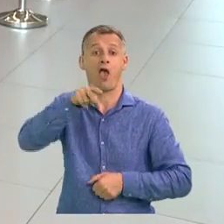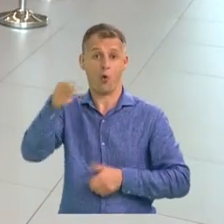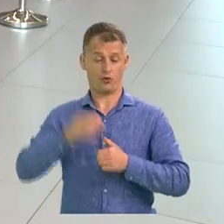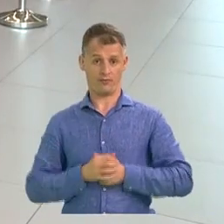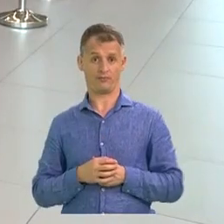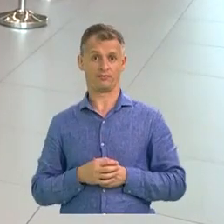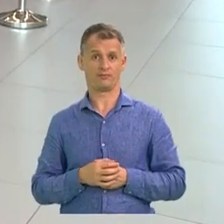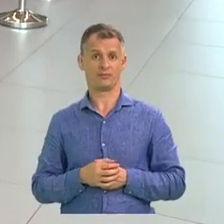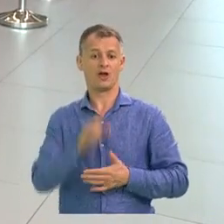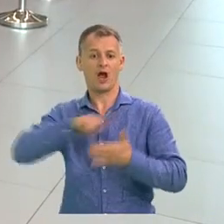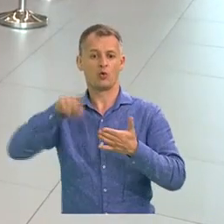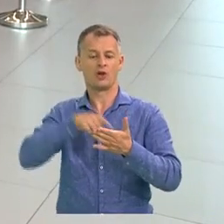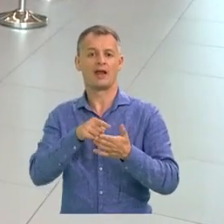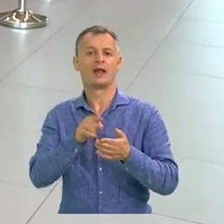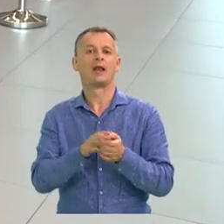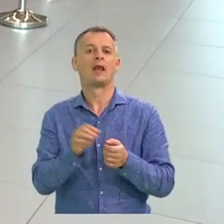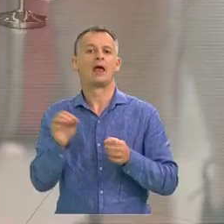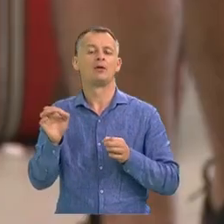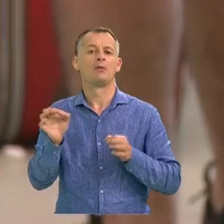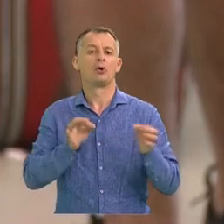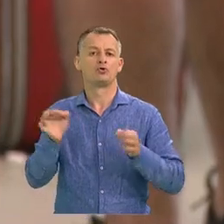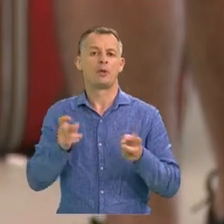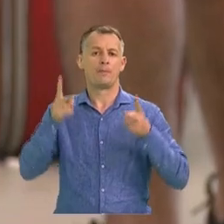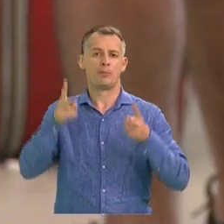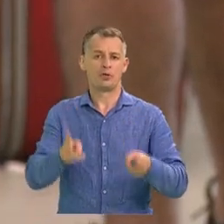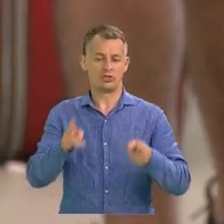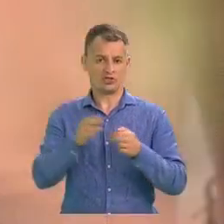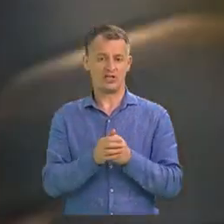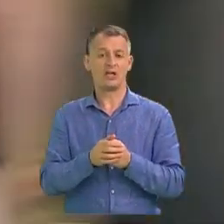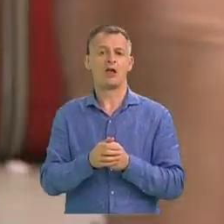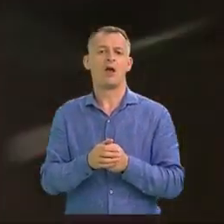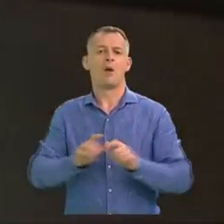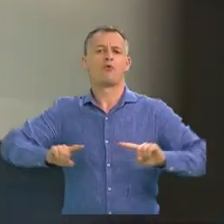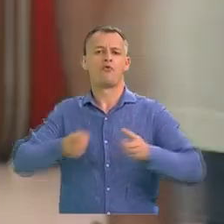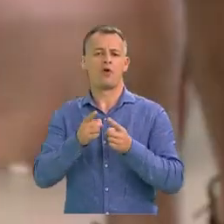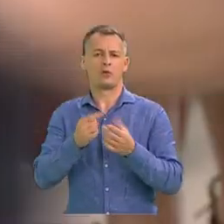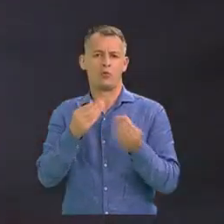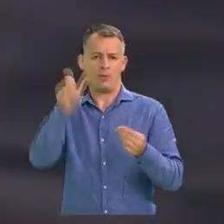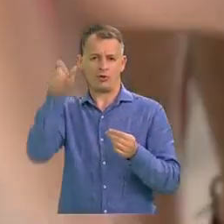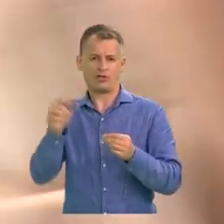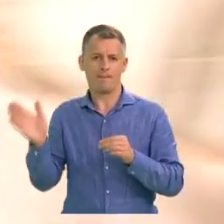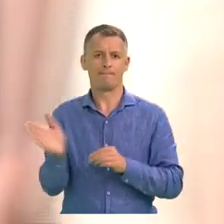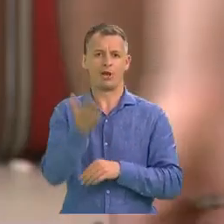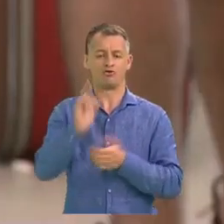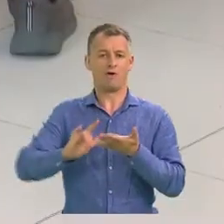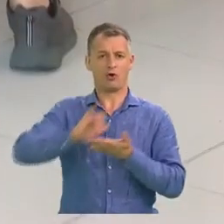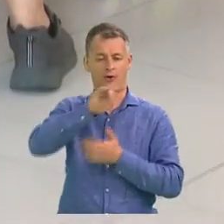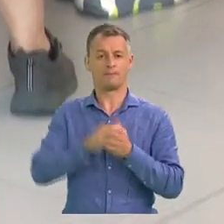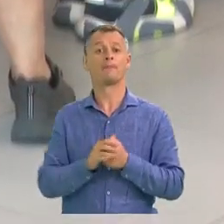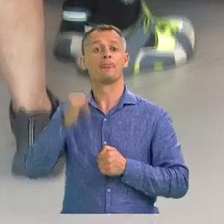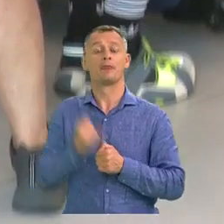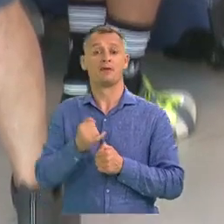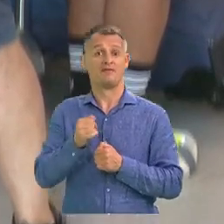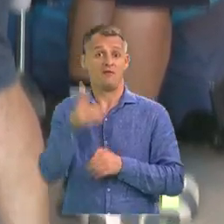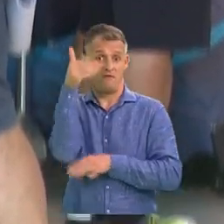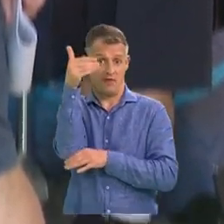Ridicarea restricțiilor peste tot în lume a dus haos și o avalanșă de călători pe aeroporturile din toată lumea. După disponibilizările din pandemie, companiile s-au trezit